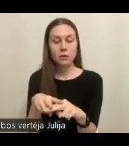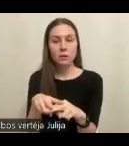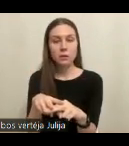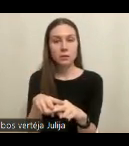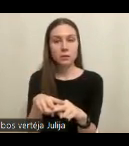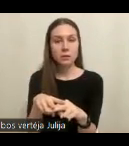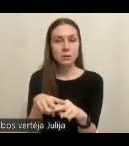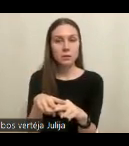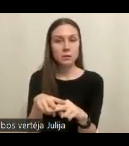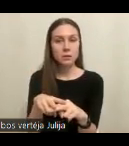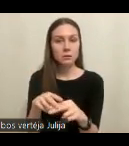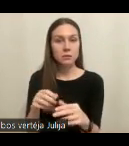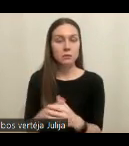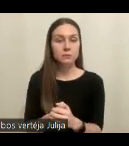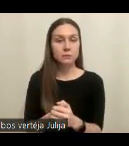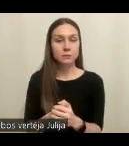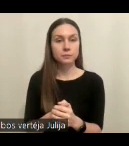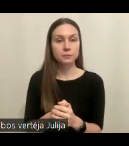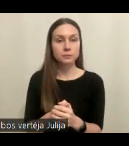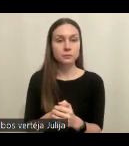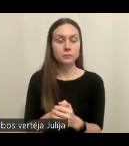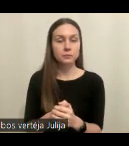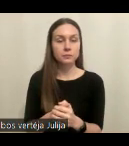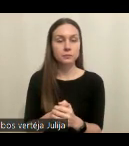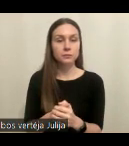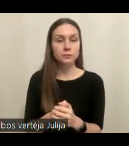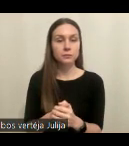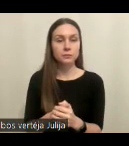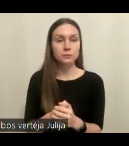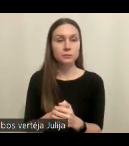spalvą, nes apie tai aš kalbėsiu ir tai yra ypač svarbu.